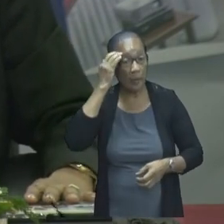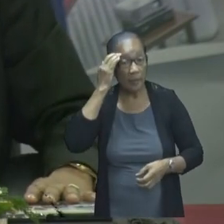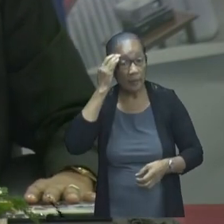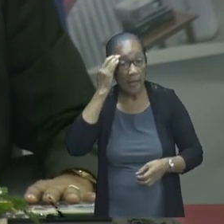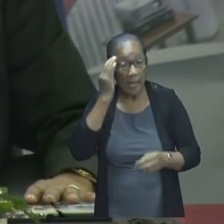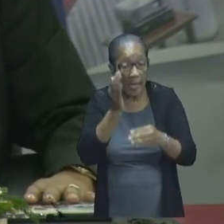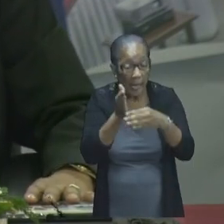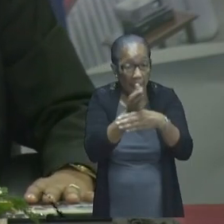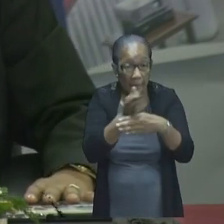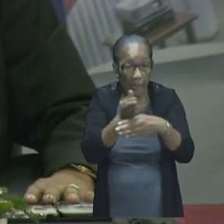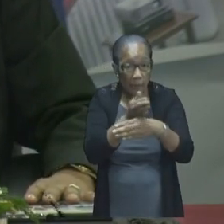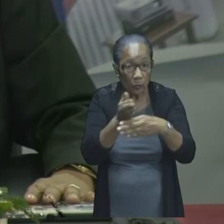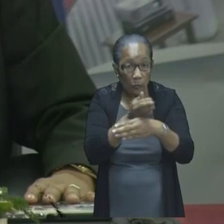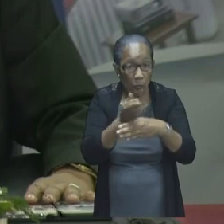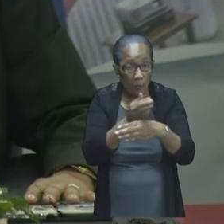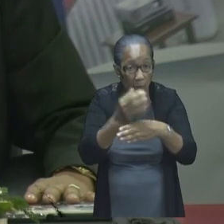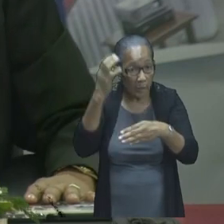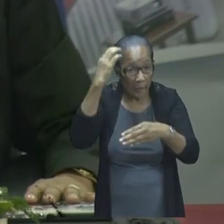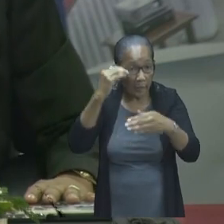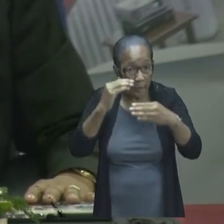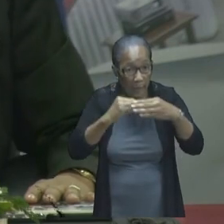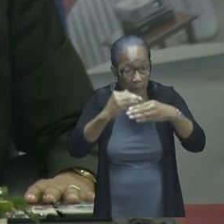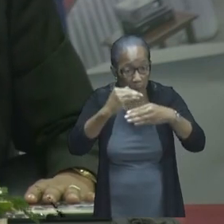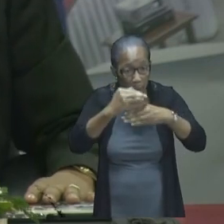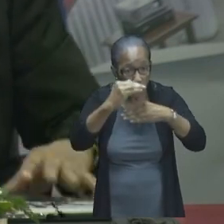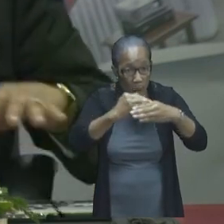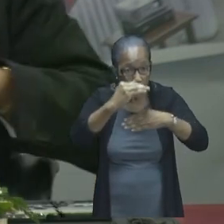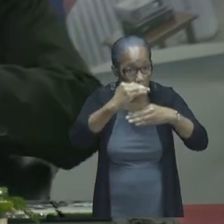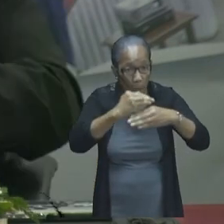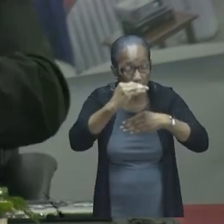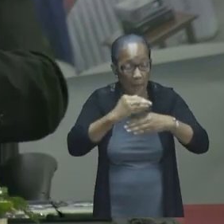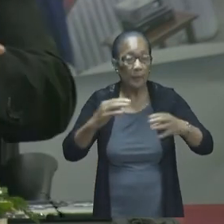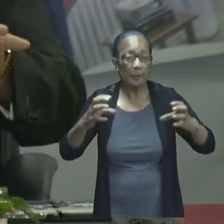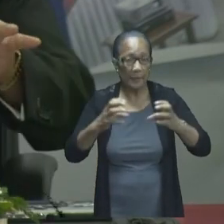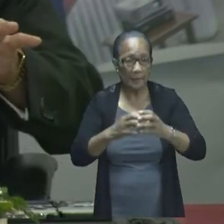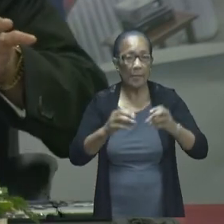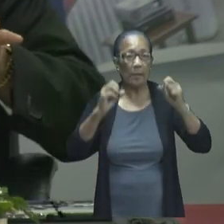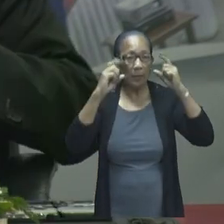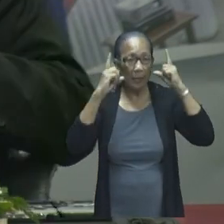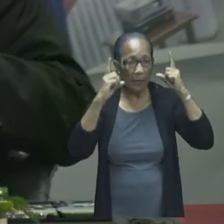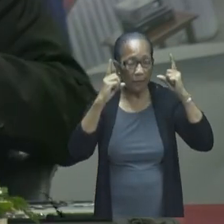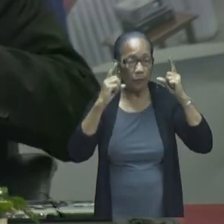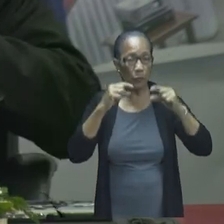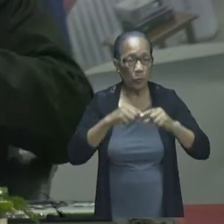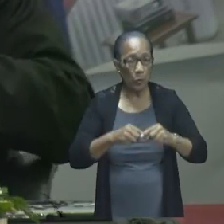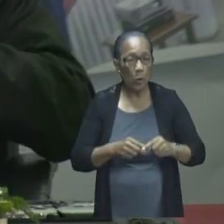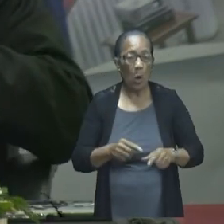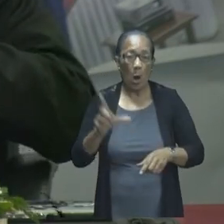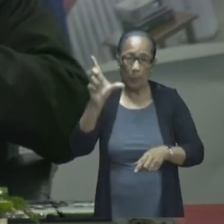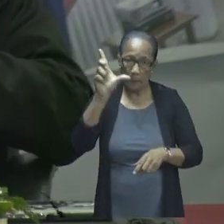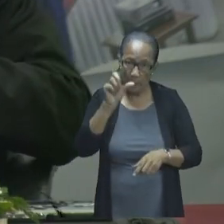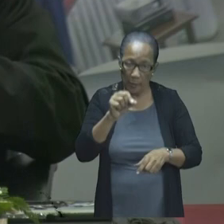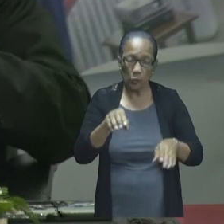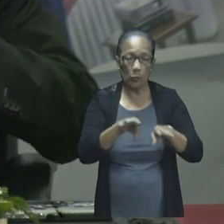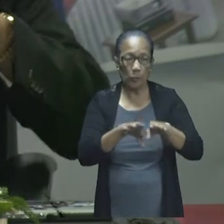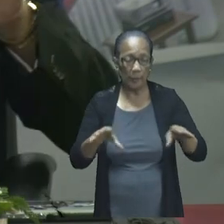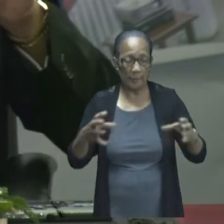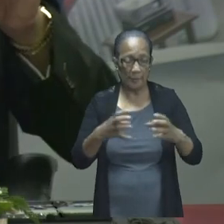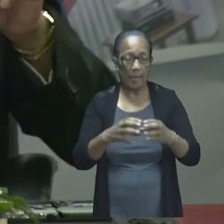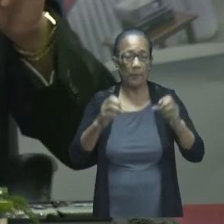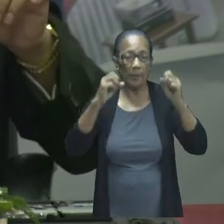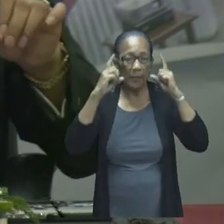discrepantie gers de samenleving zet meer op het microniveau de samen lieve zit meer op